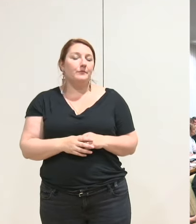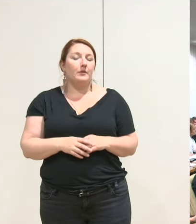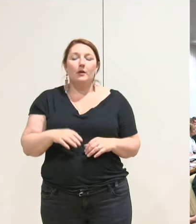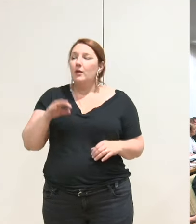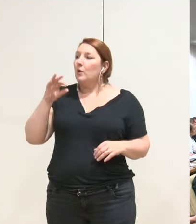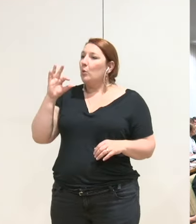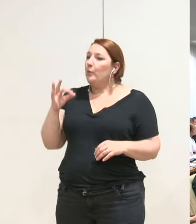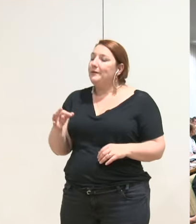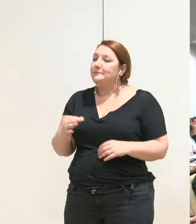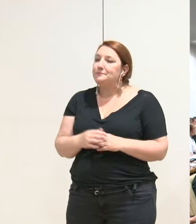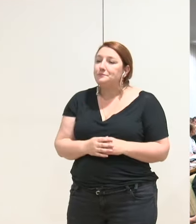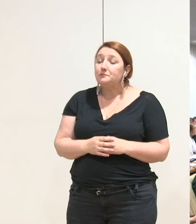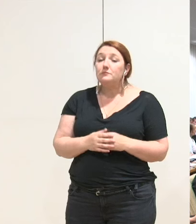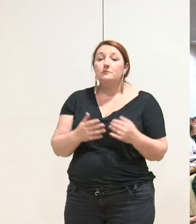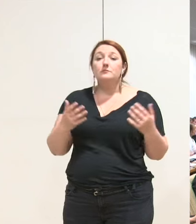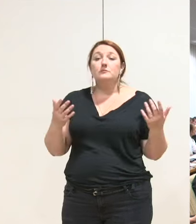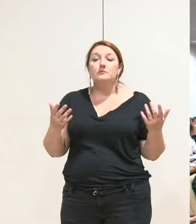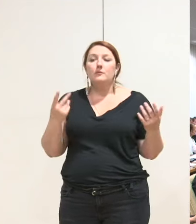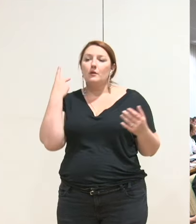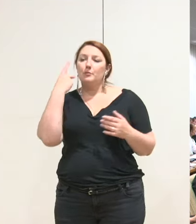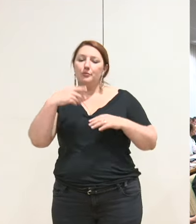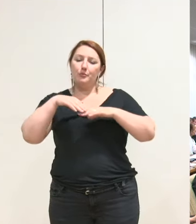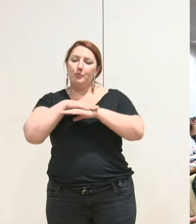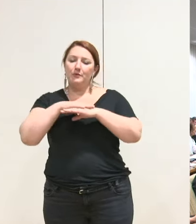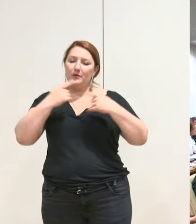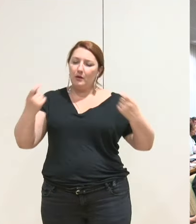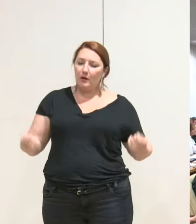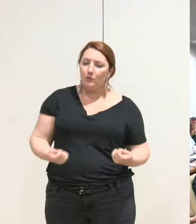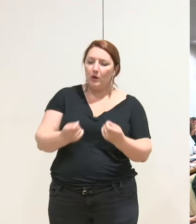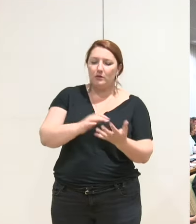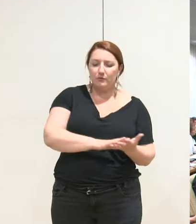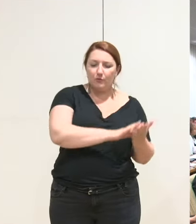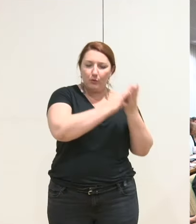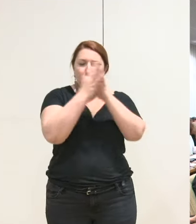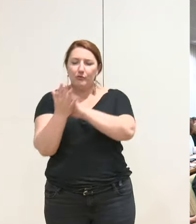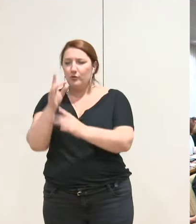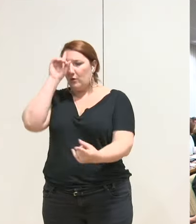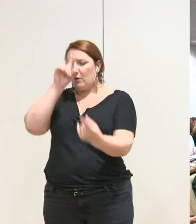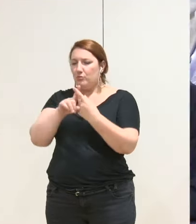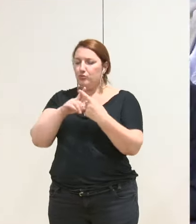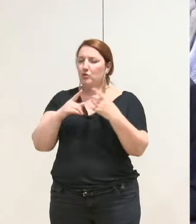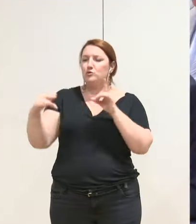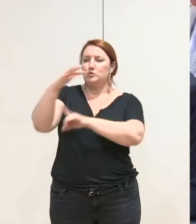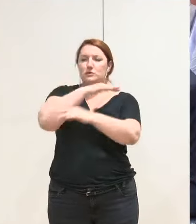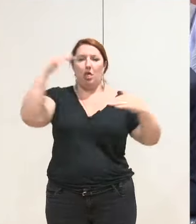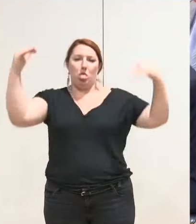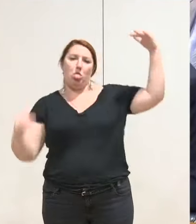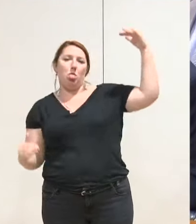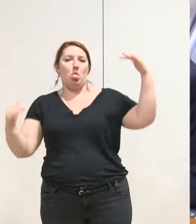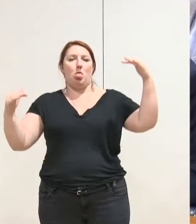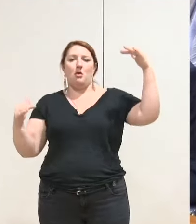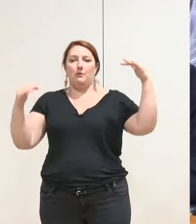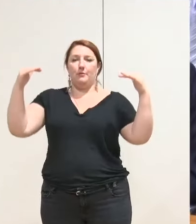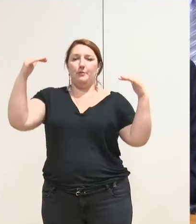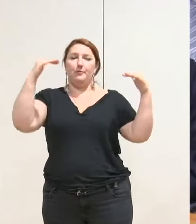oui dans le cadre de la refonte de votre politique éducative en vu de réduire les inégalités social l'association des